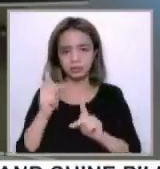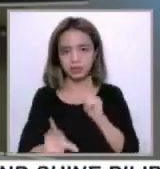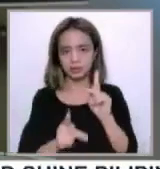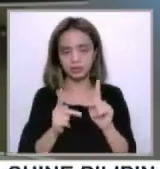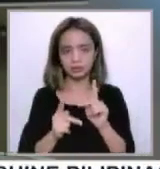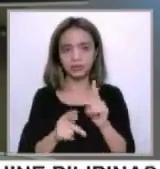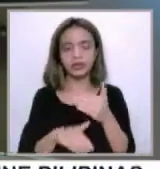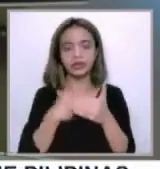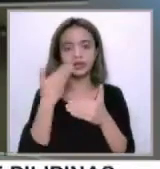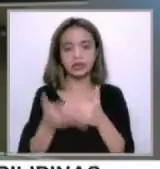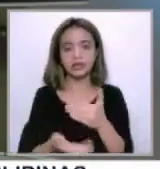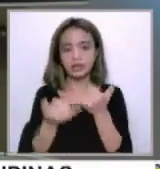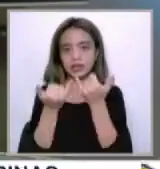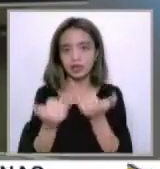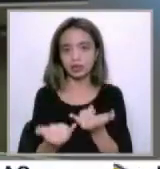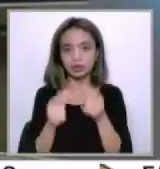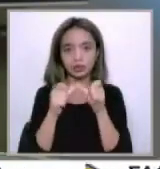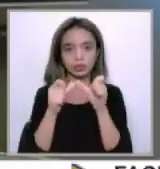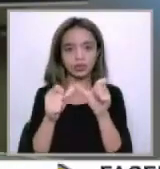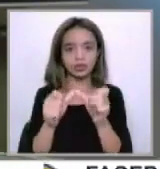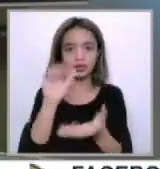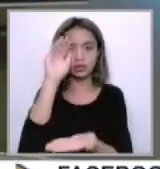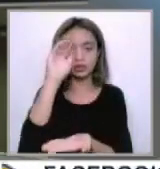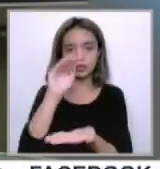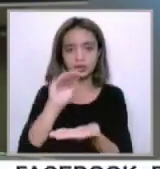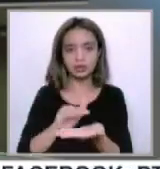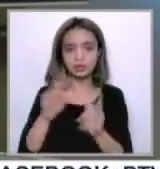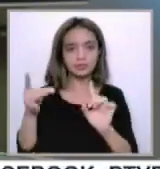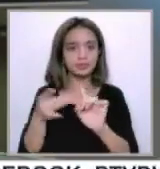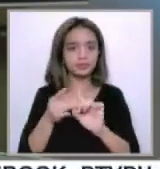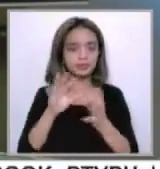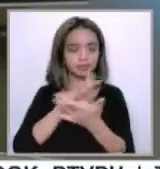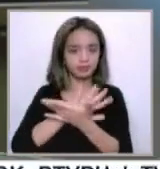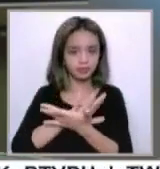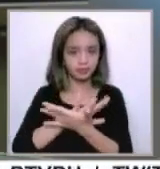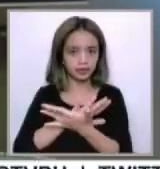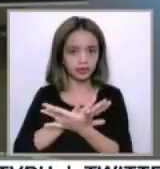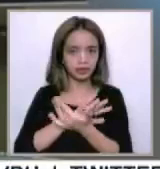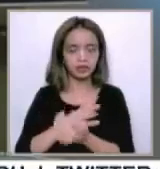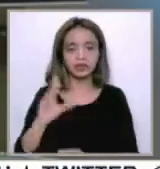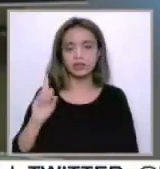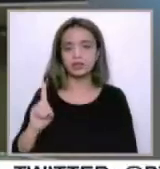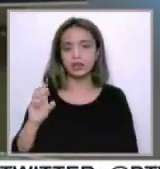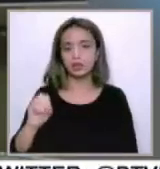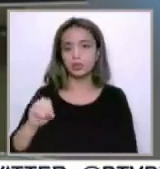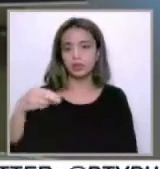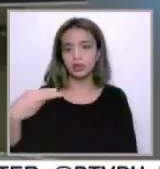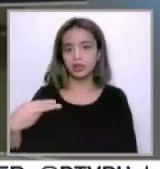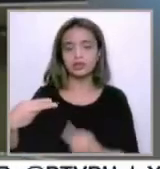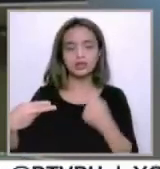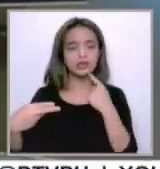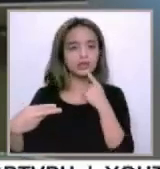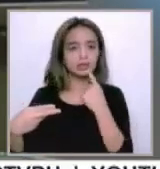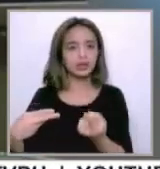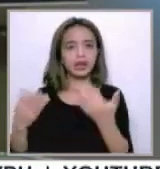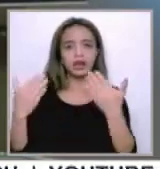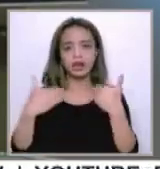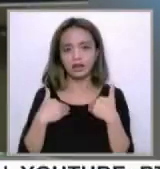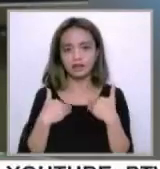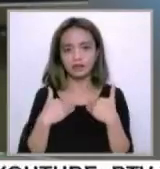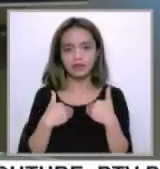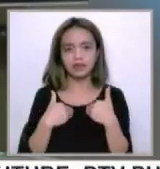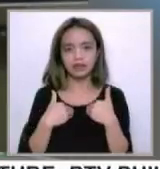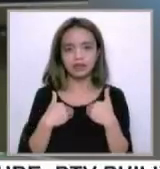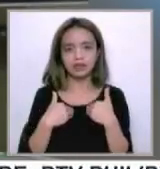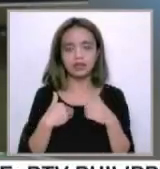ng patuloy na pagbaba ng mga COVID-19 cases, iniulat ng Health Department na nasa minimal to low risk